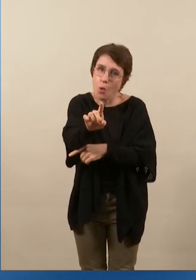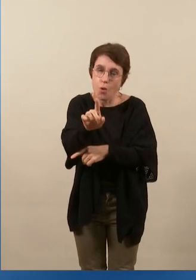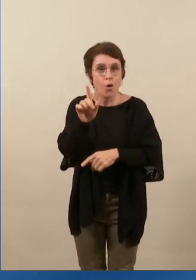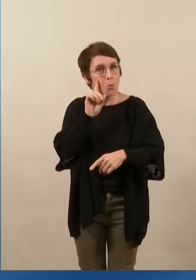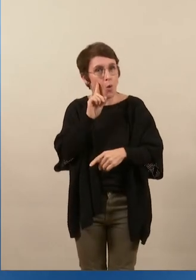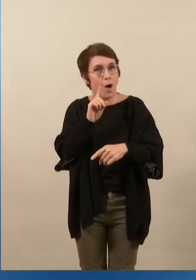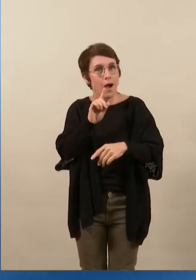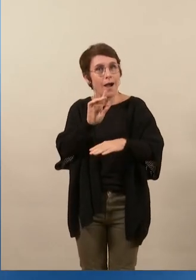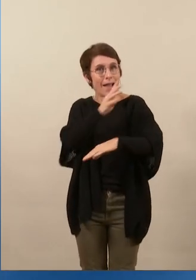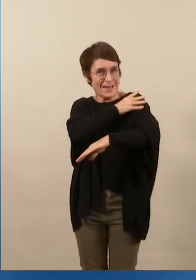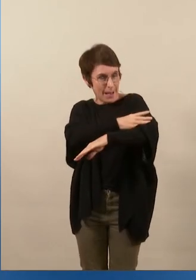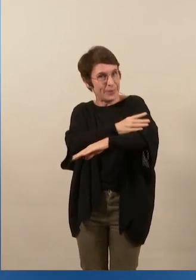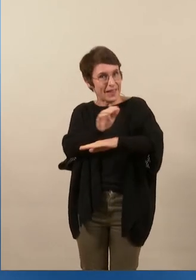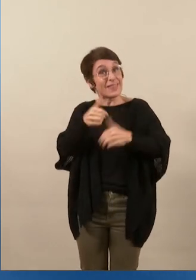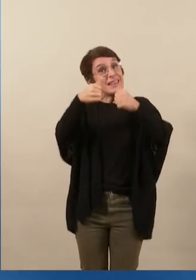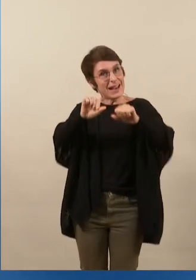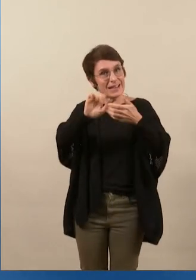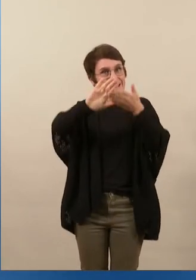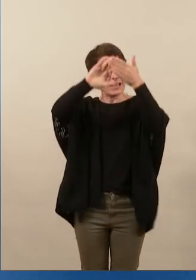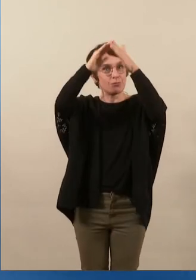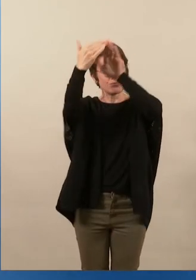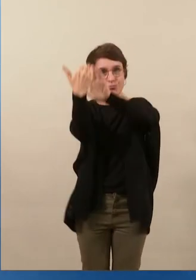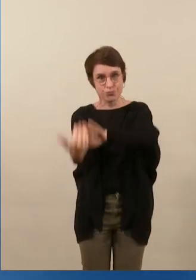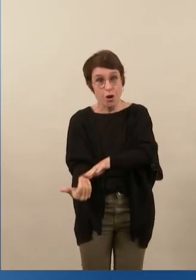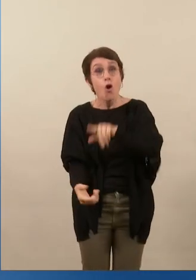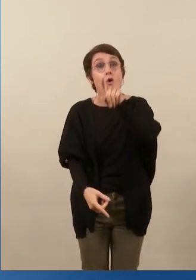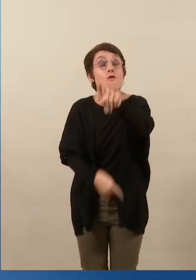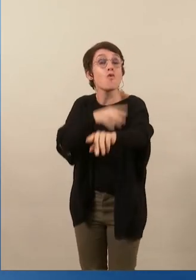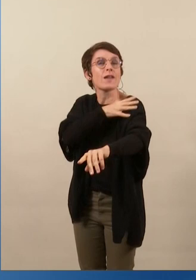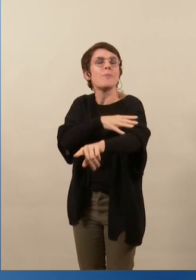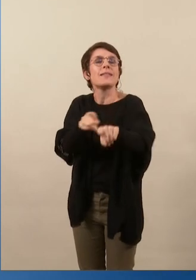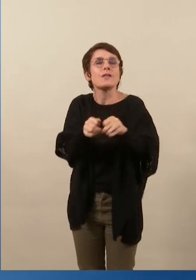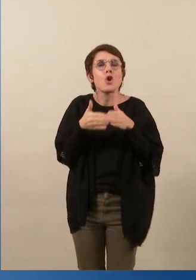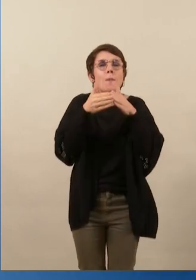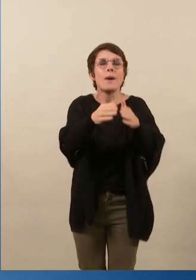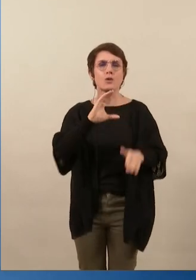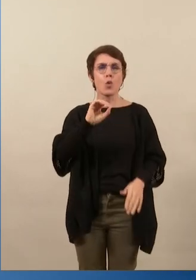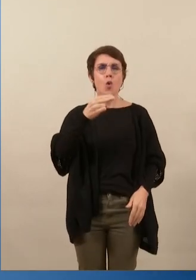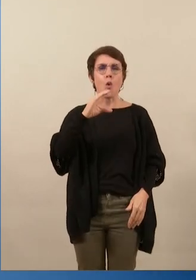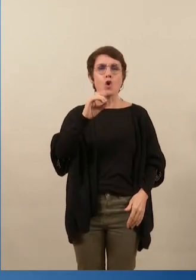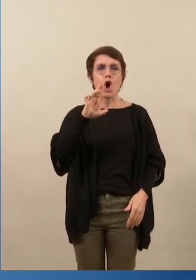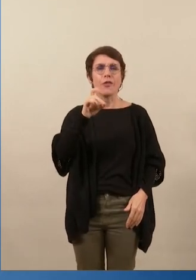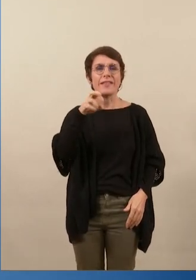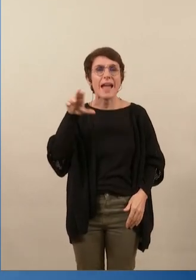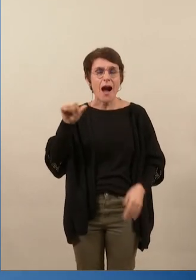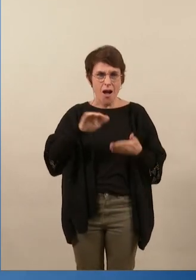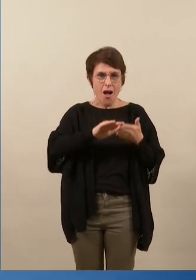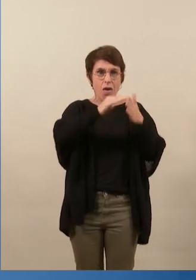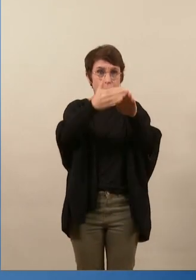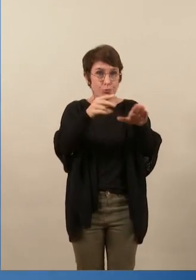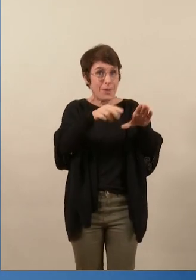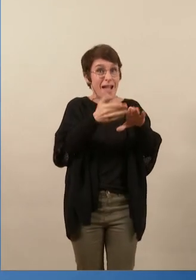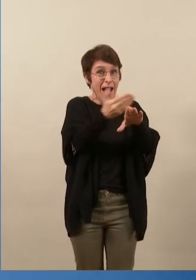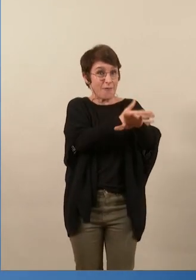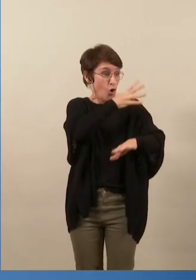est resté vous êtes le capitaine du Concordia celui qui a fui le navire après l'avoir coulé h Kim